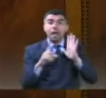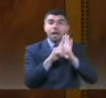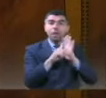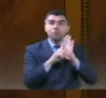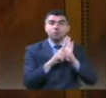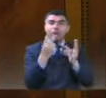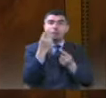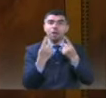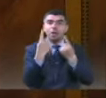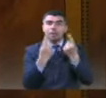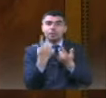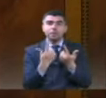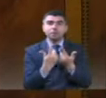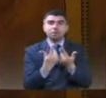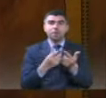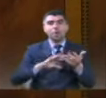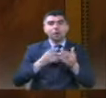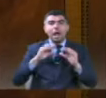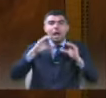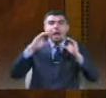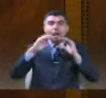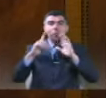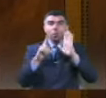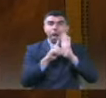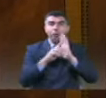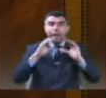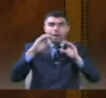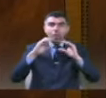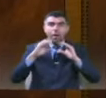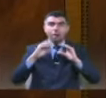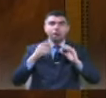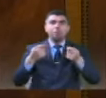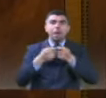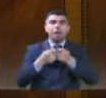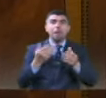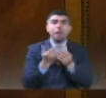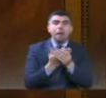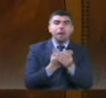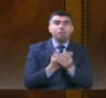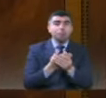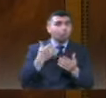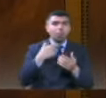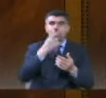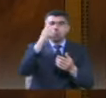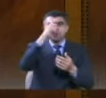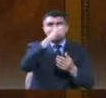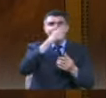التشاركية حق الحوار أصبح في حد ذاته مطلبا يجب النضال من أجل